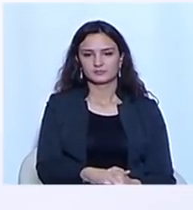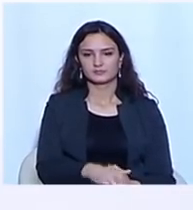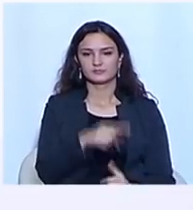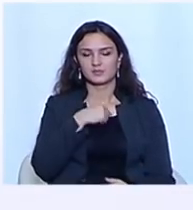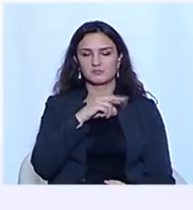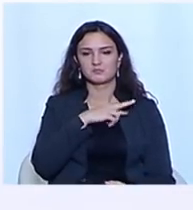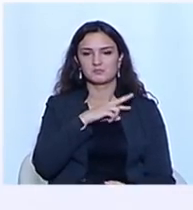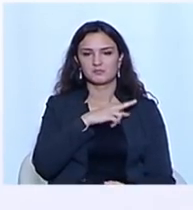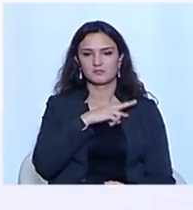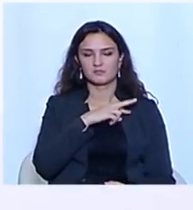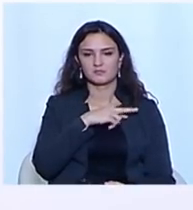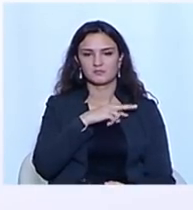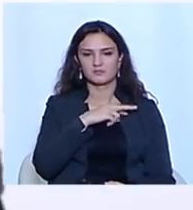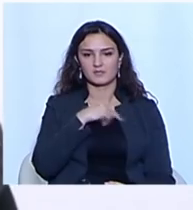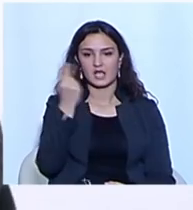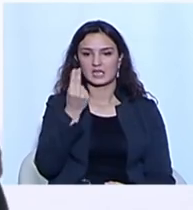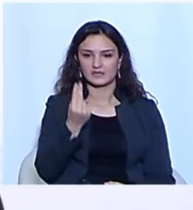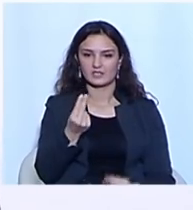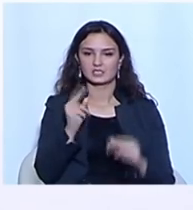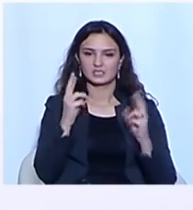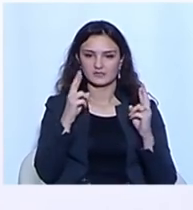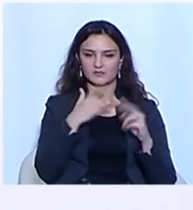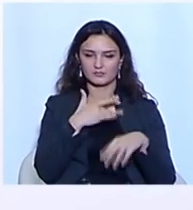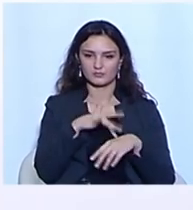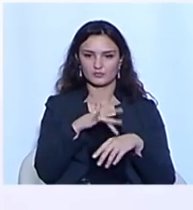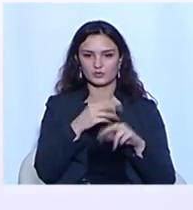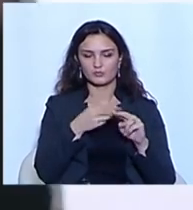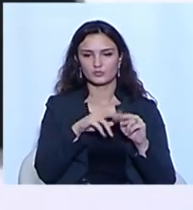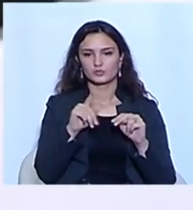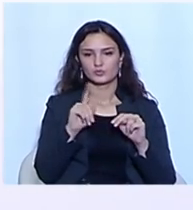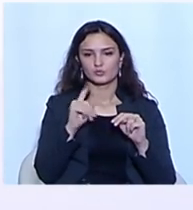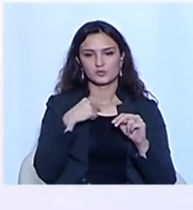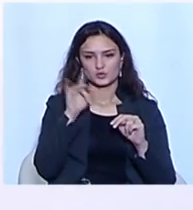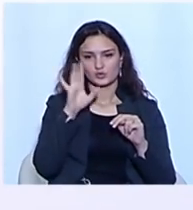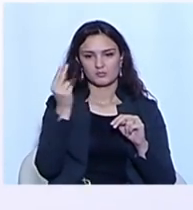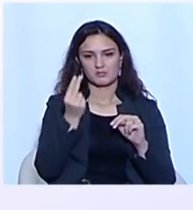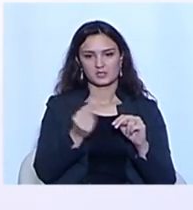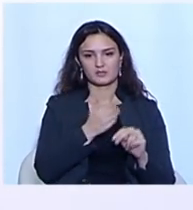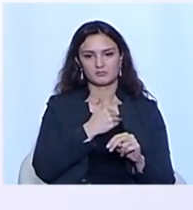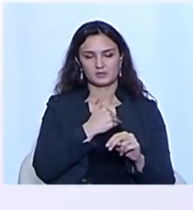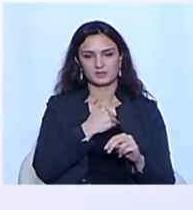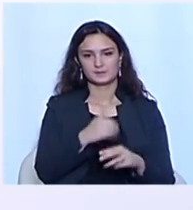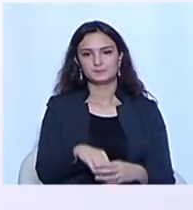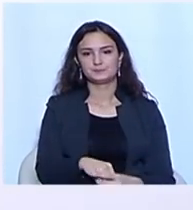მე მიყვარს ყველაზე მეტად ხატვა და წერწვა, მინდა რომ ცნობილი მხატვარი გამოვიდეს.